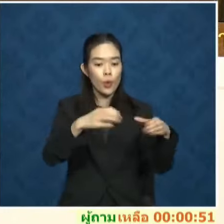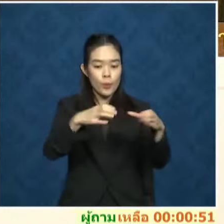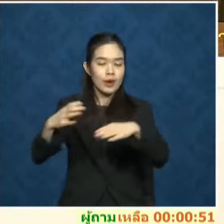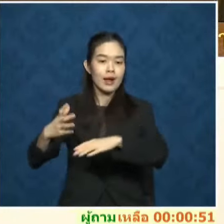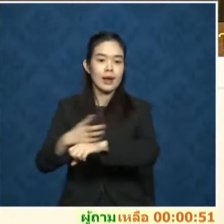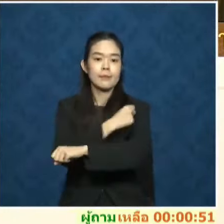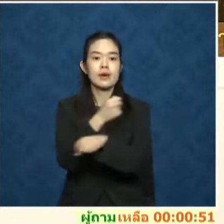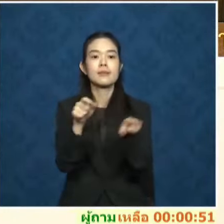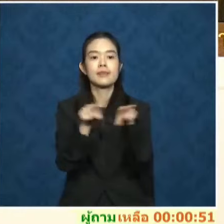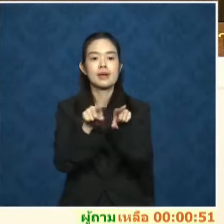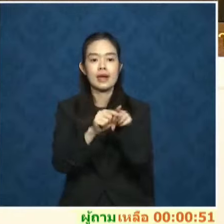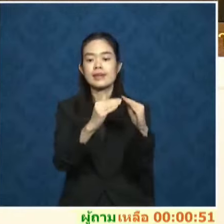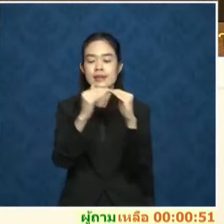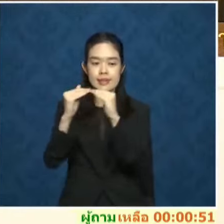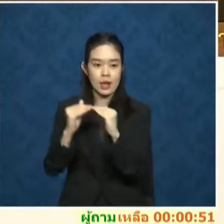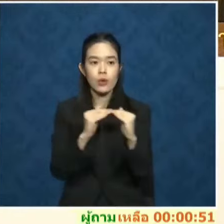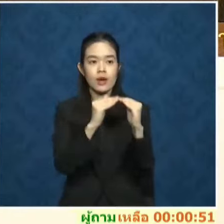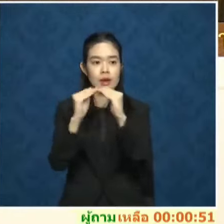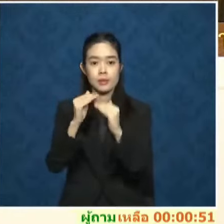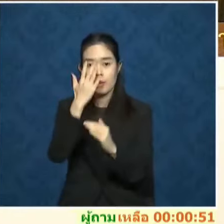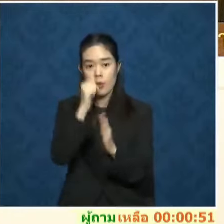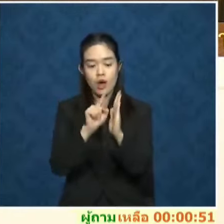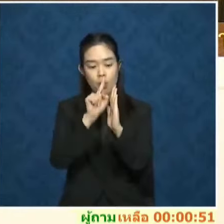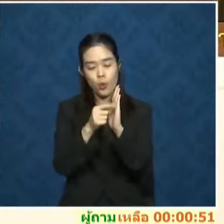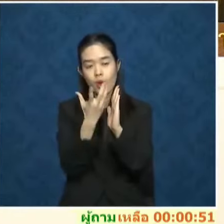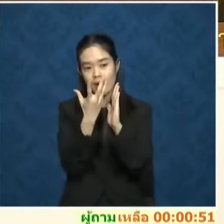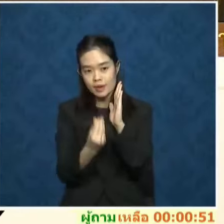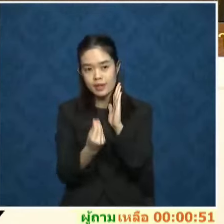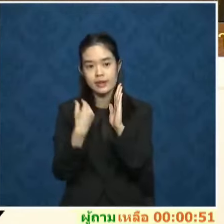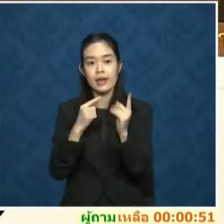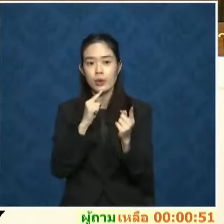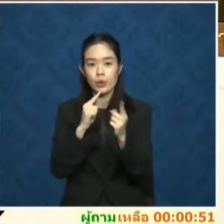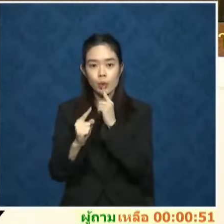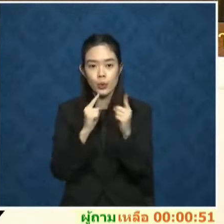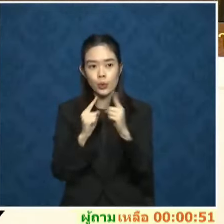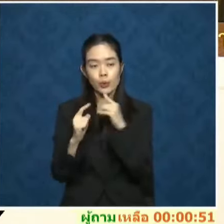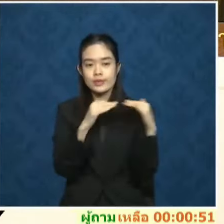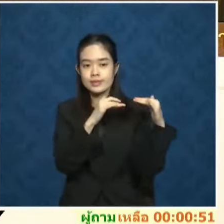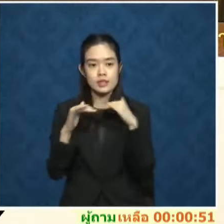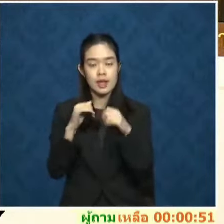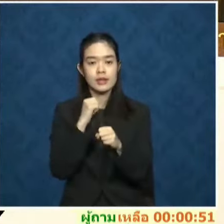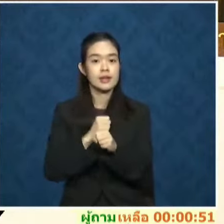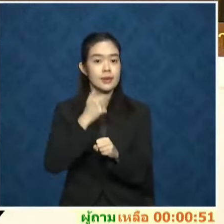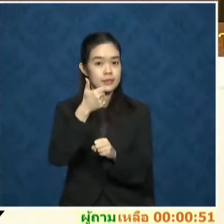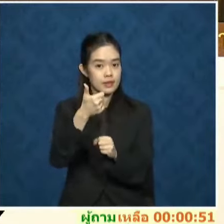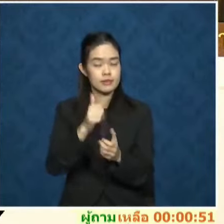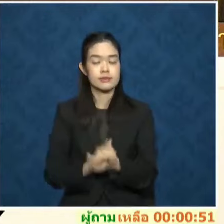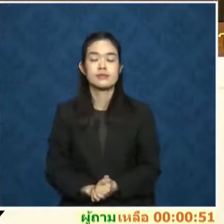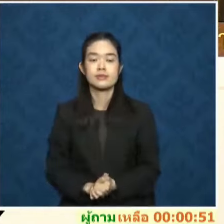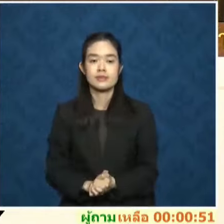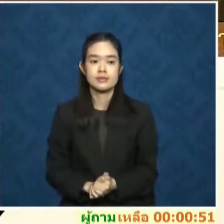าเวลาที่เรามีเวลาเหลือเนี่ยก็สามารถใช้เวลาในการสื่อสารได้เล็กน้อยครับกับอนุญาตนะครับ